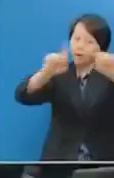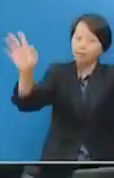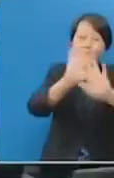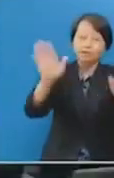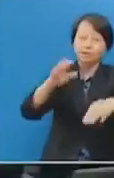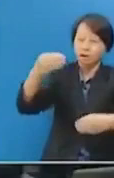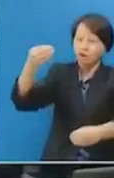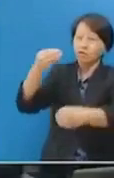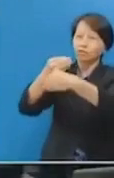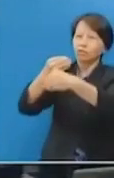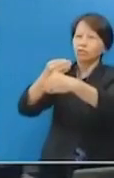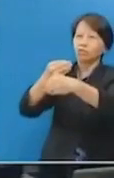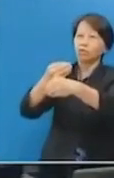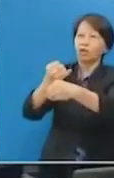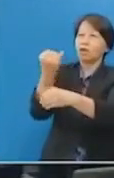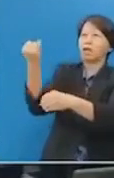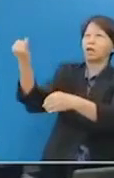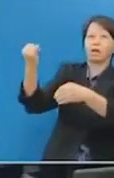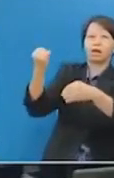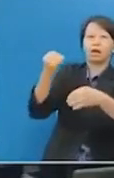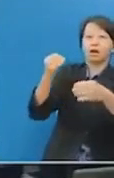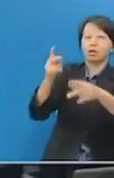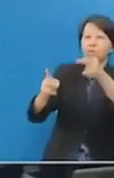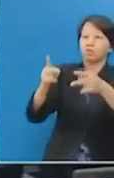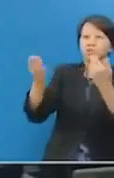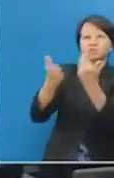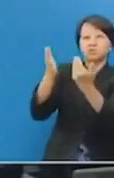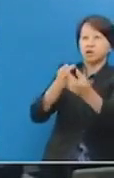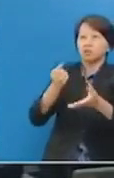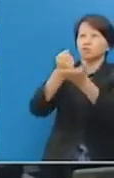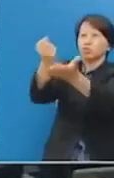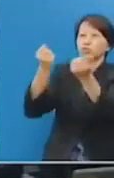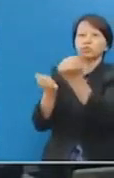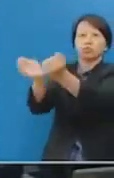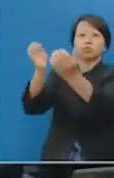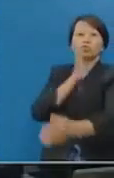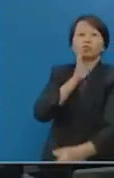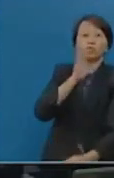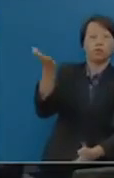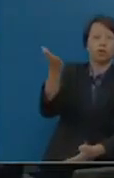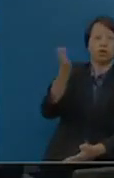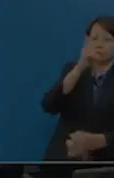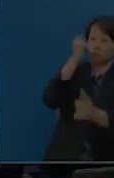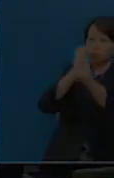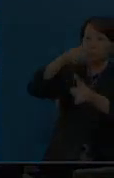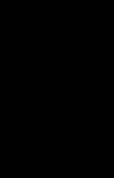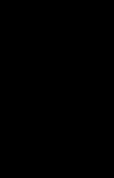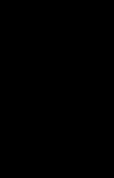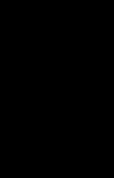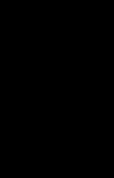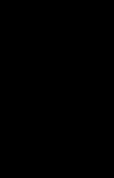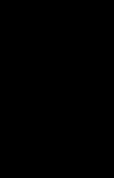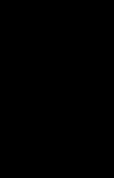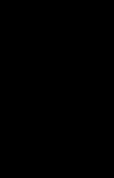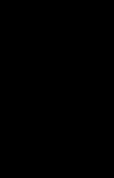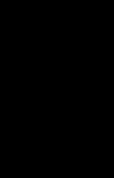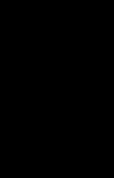sokong membawa lemah karena uang itu jangan disalahgunakan untuk tujuan-tujuan yang lain